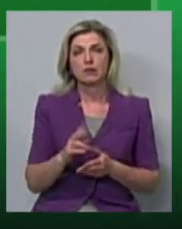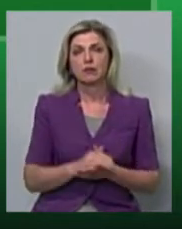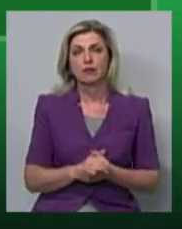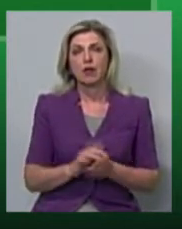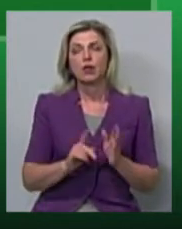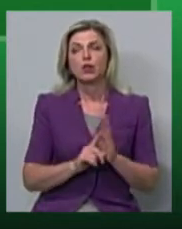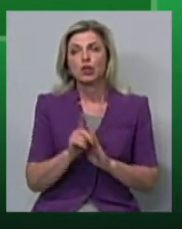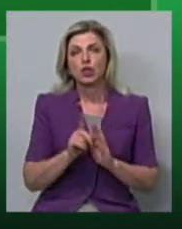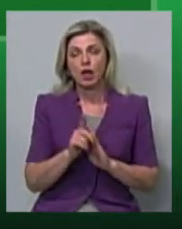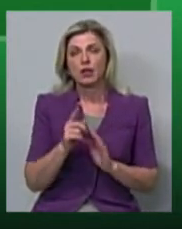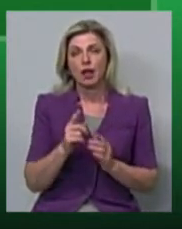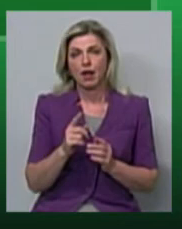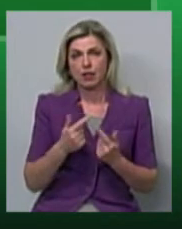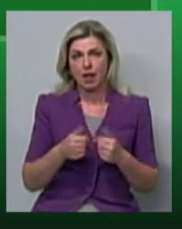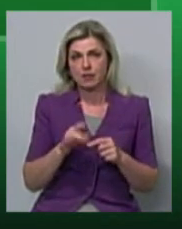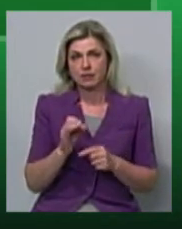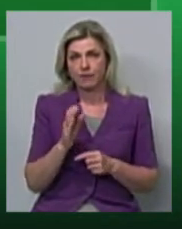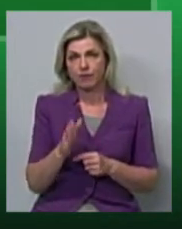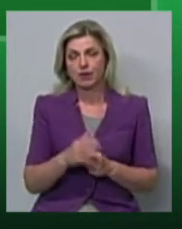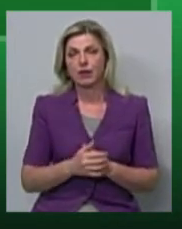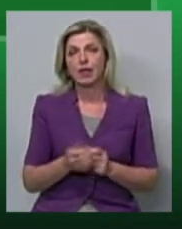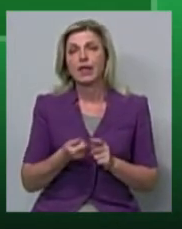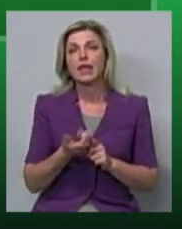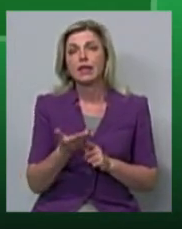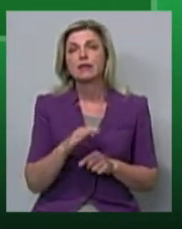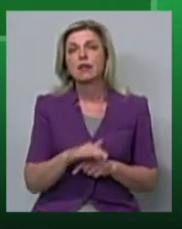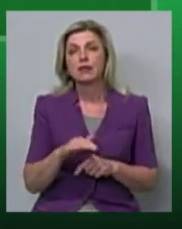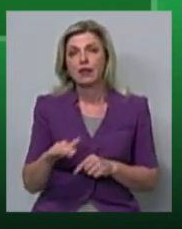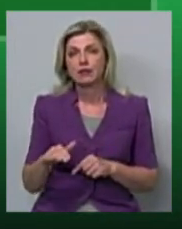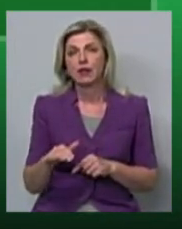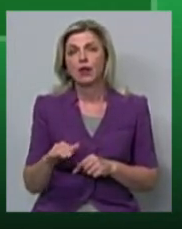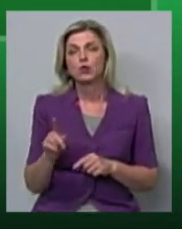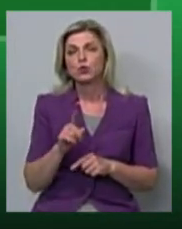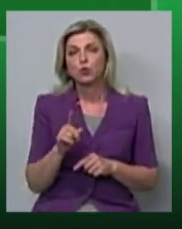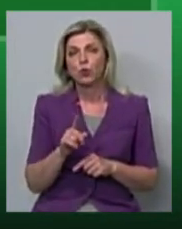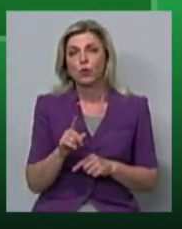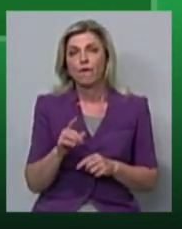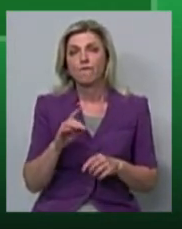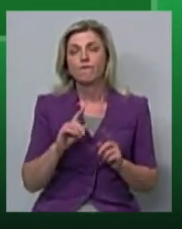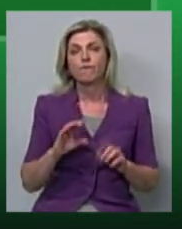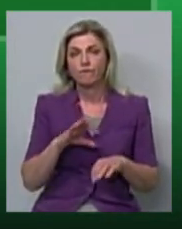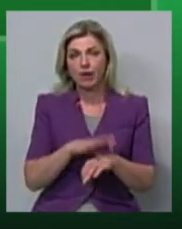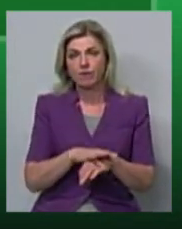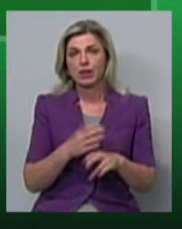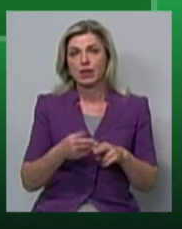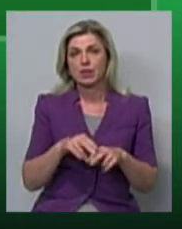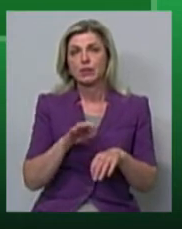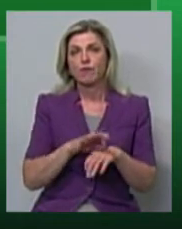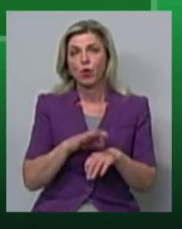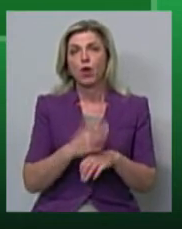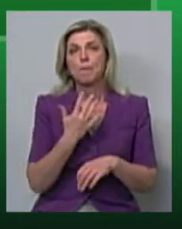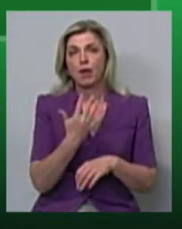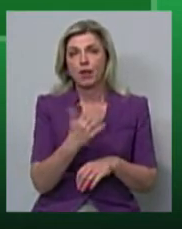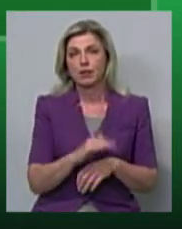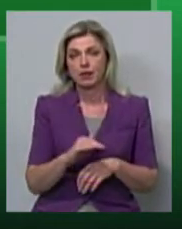різні паралелі, різні класи. Кількість дітей, в яких виявлено цю хворобу, 5.